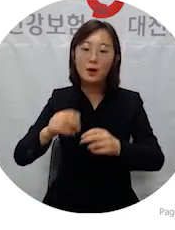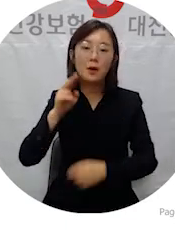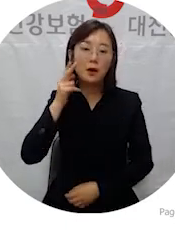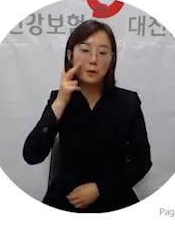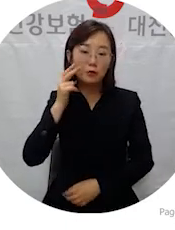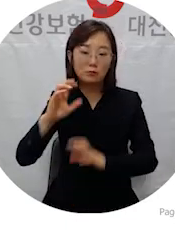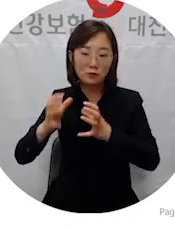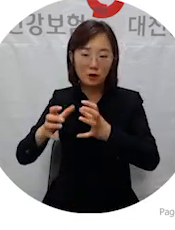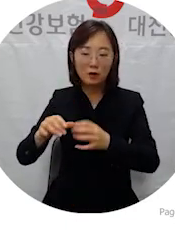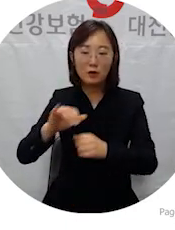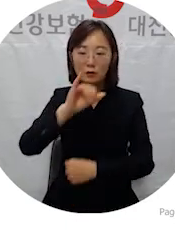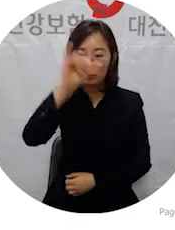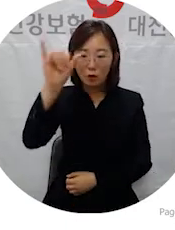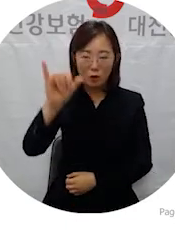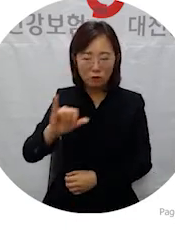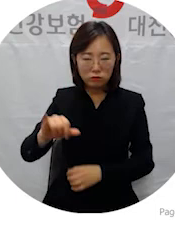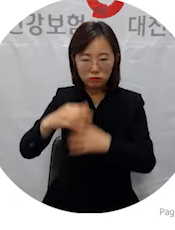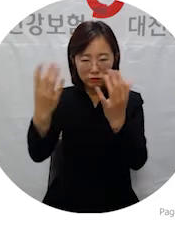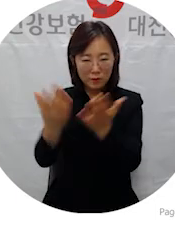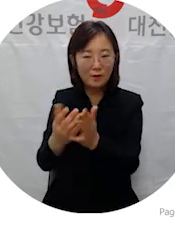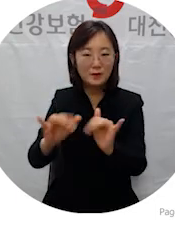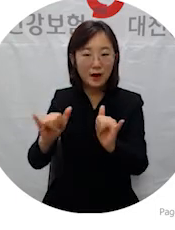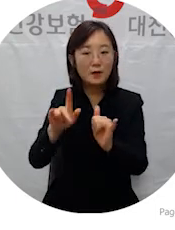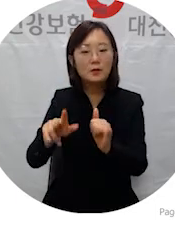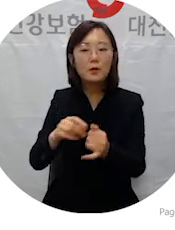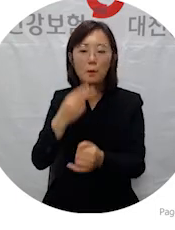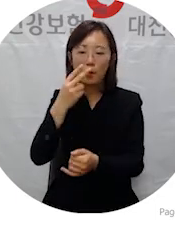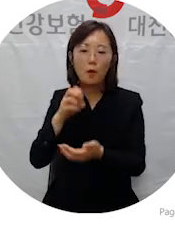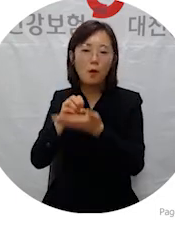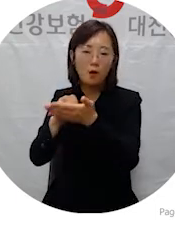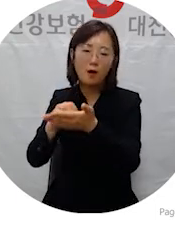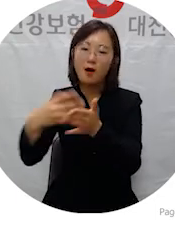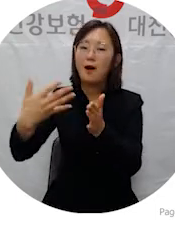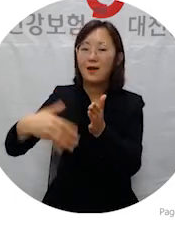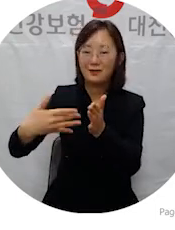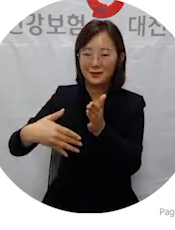대상으로 건강보험 제도를 도입하지도 않은 상황입니다.